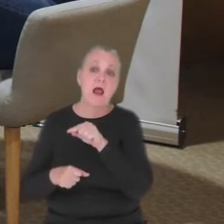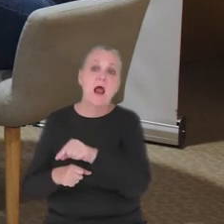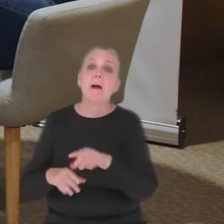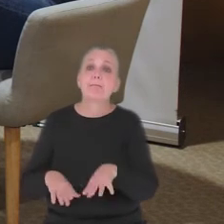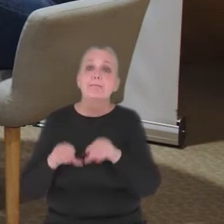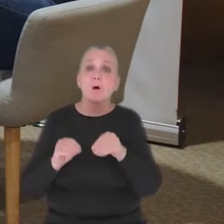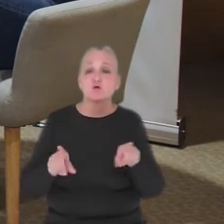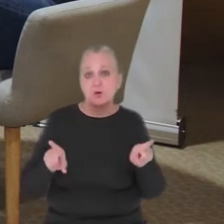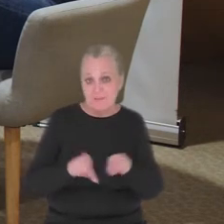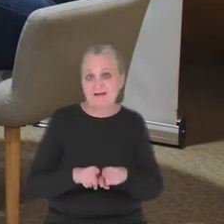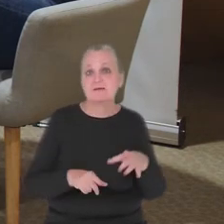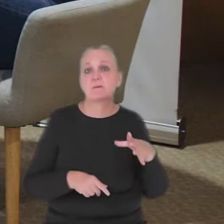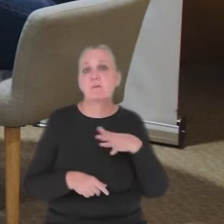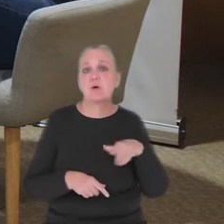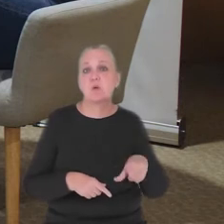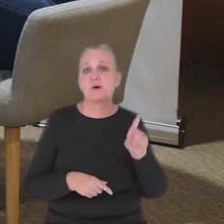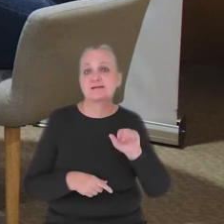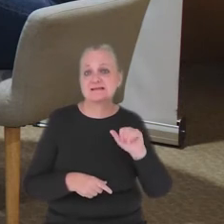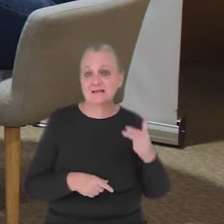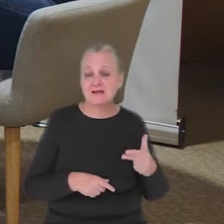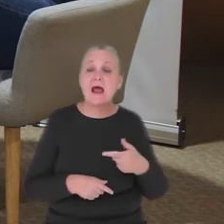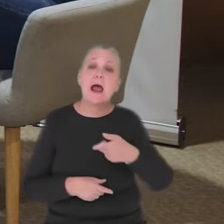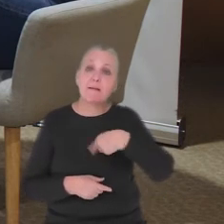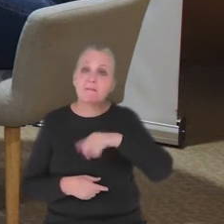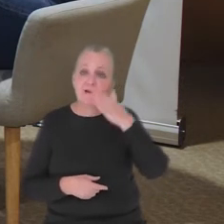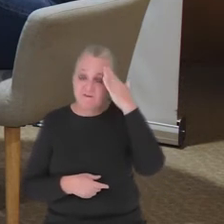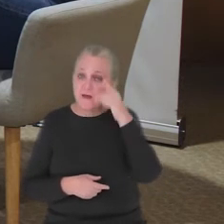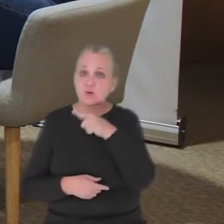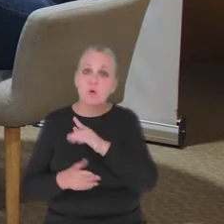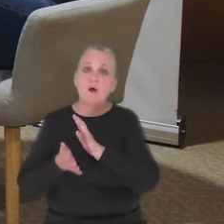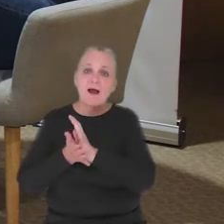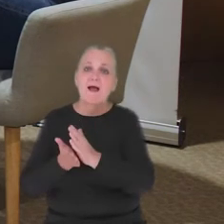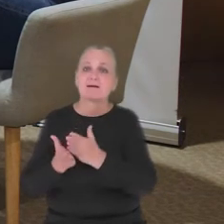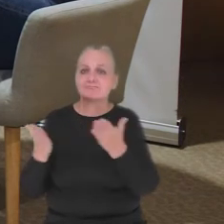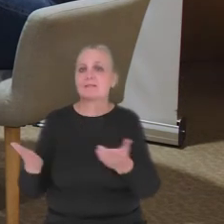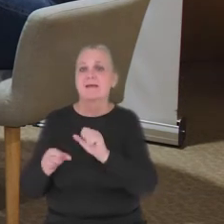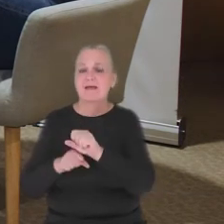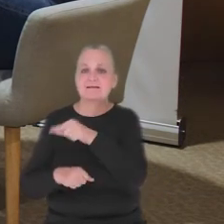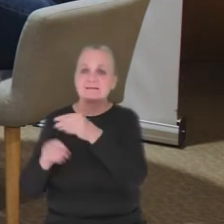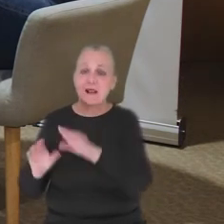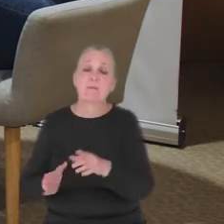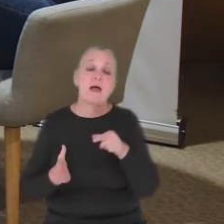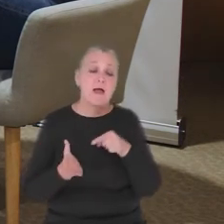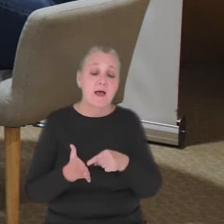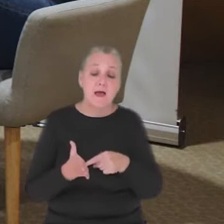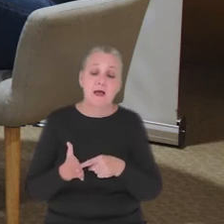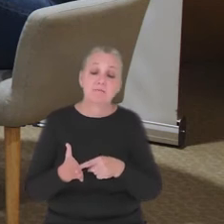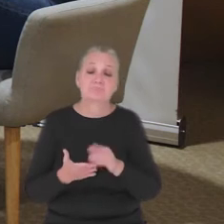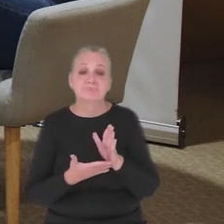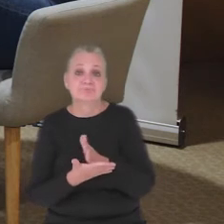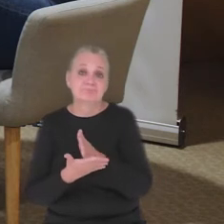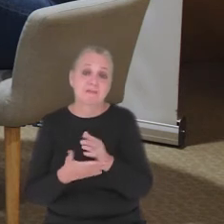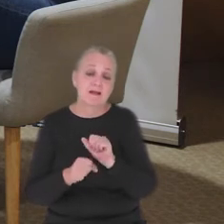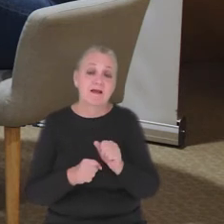pisma też były zinem, ale my wiemy, że to już nie jest. A gdzieś po środku są